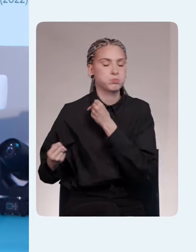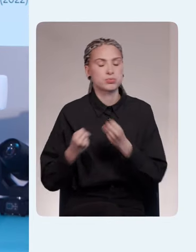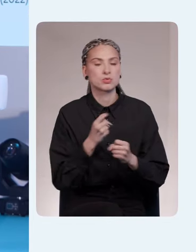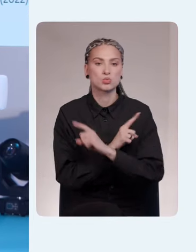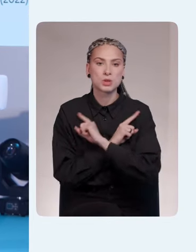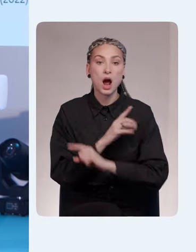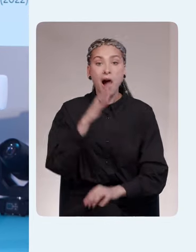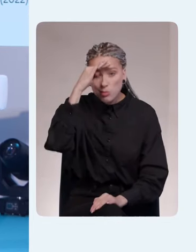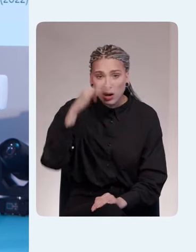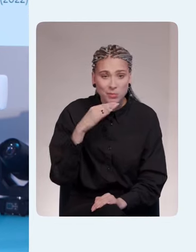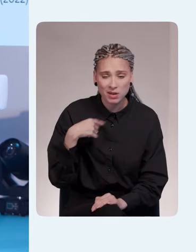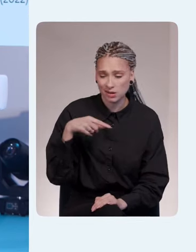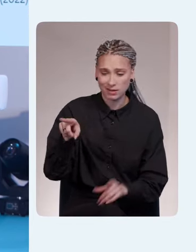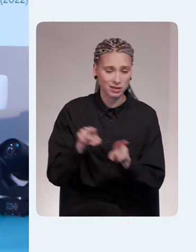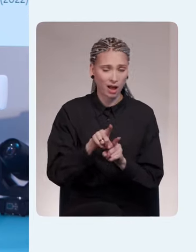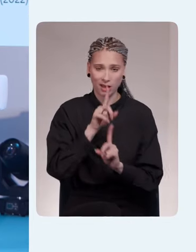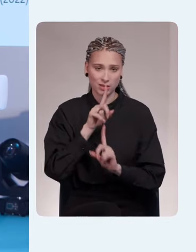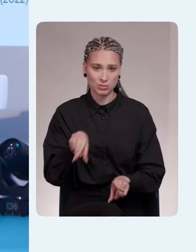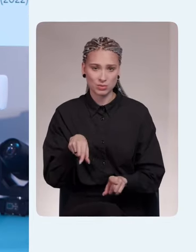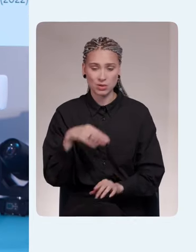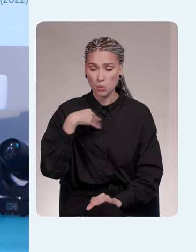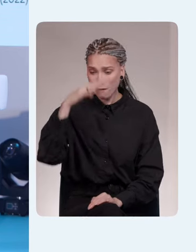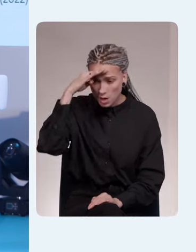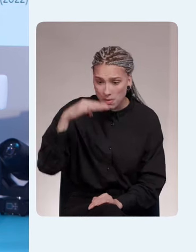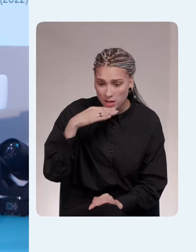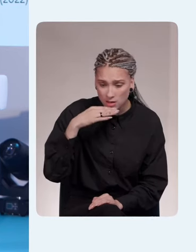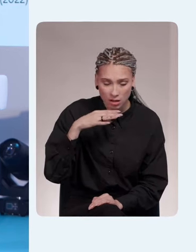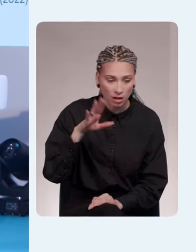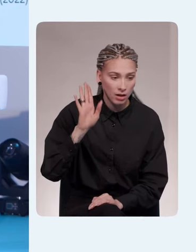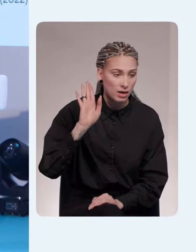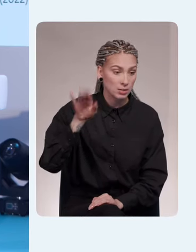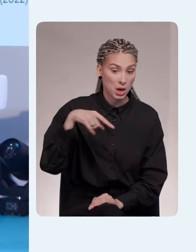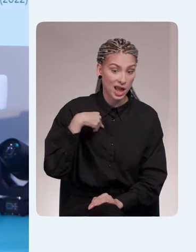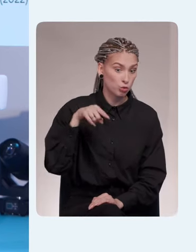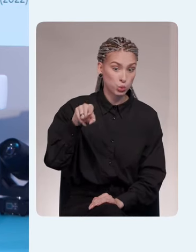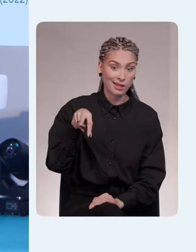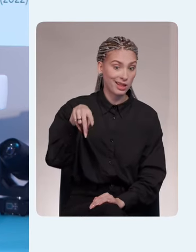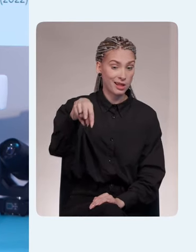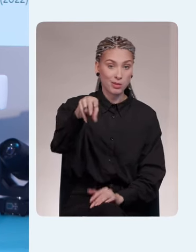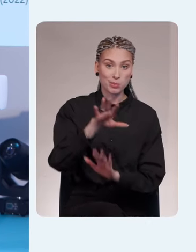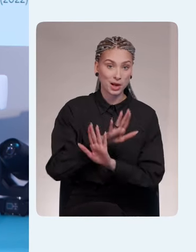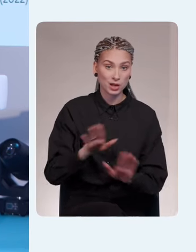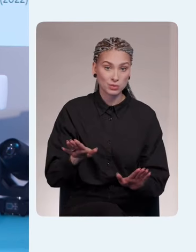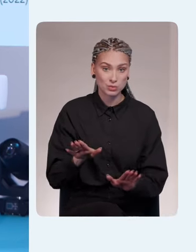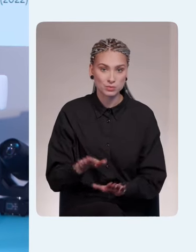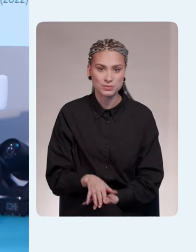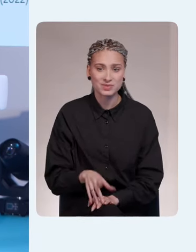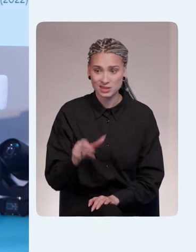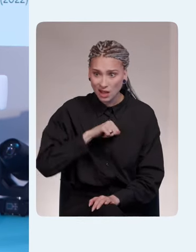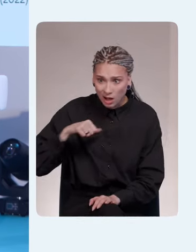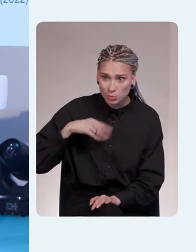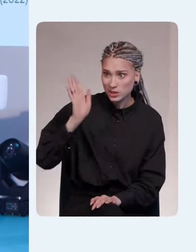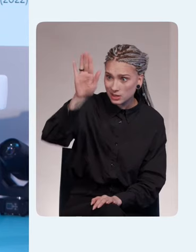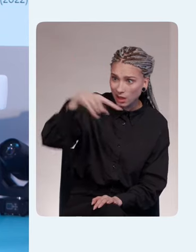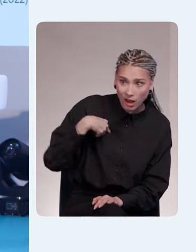С отцом я так не сделаю. Только, батя, да ну нафиг, я туда не пойду. Ты больше и сильнее, иди туда один, я не